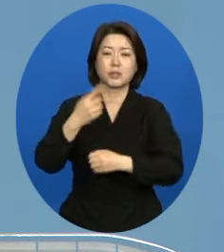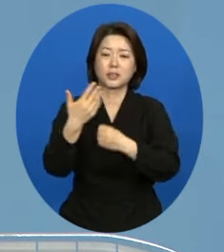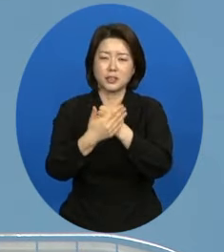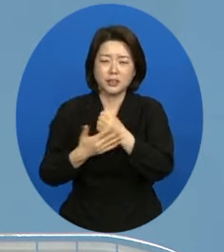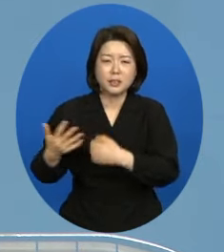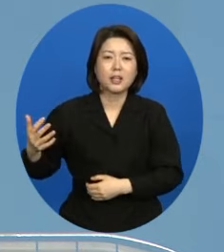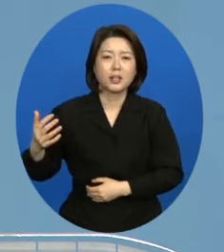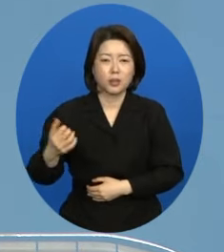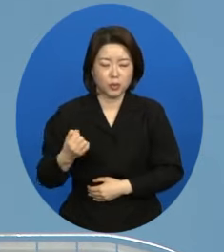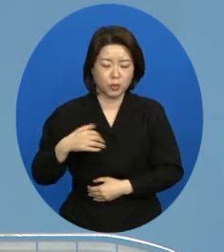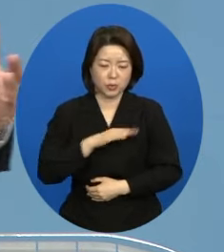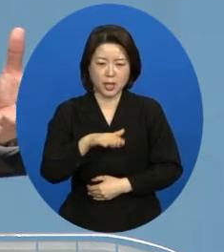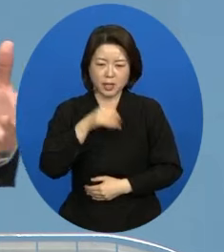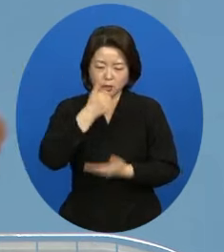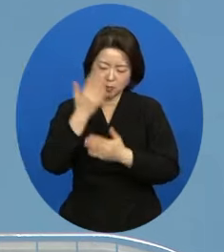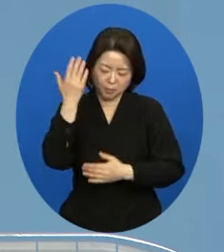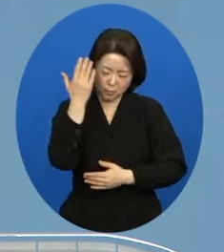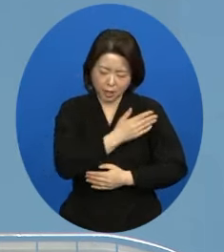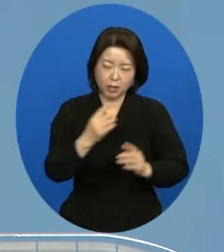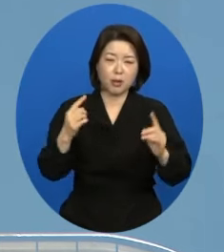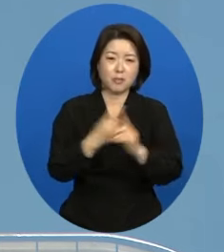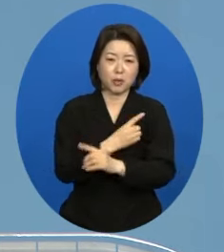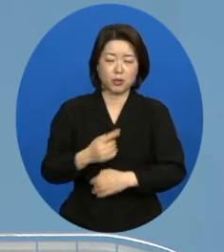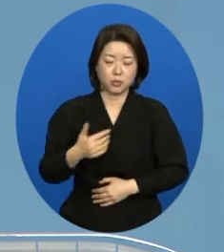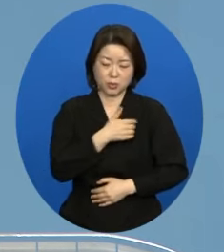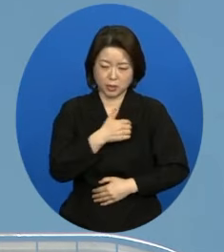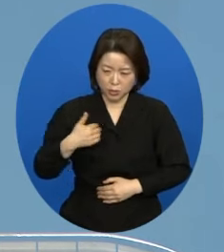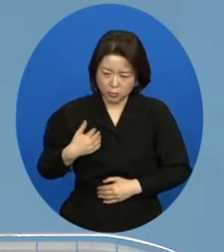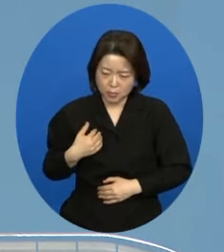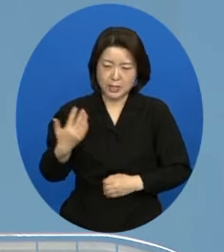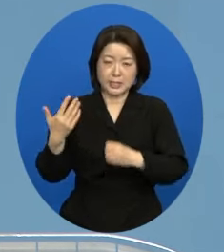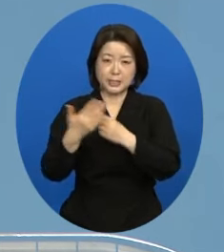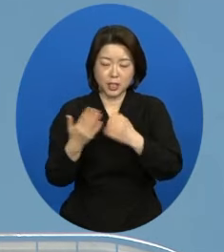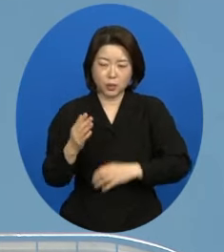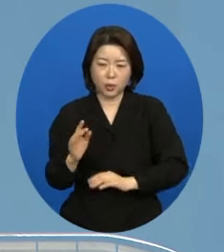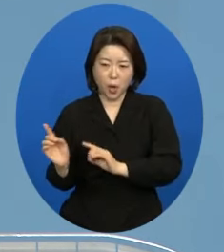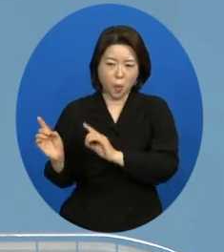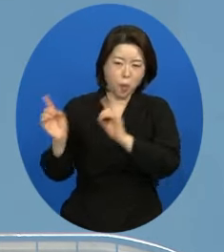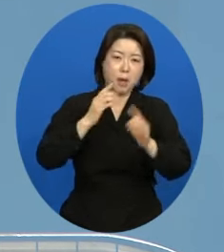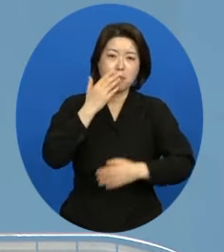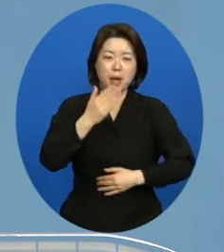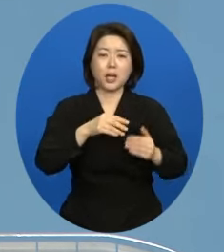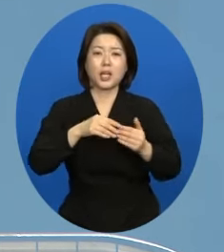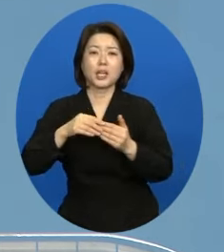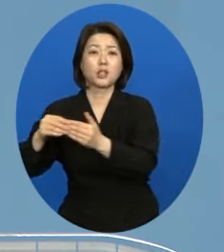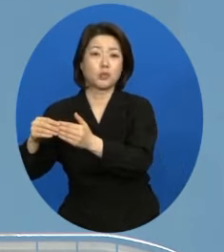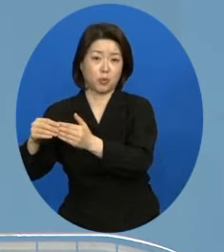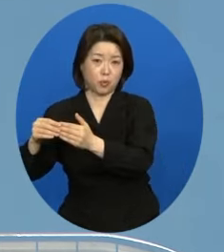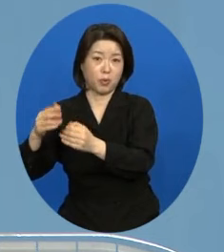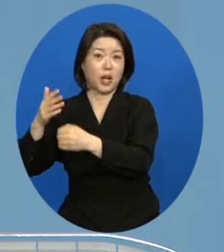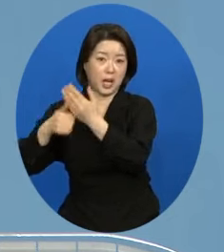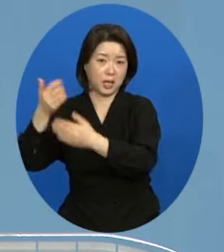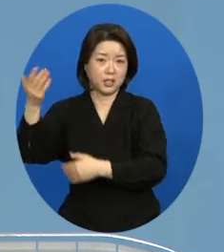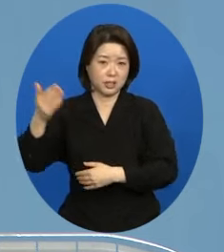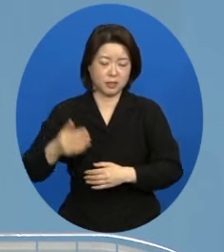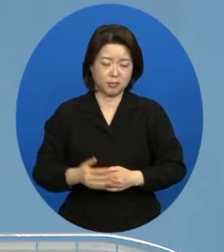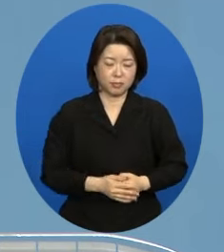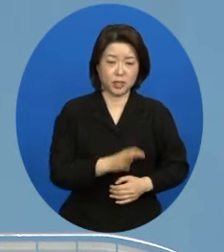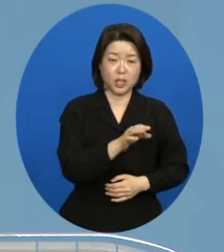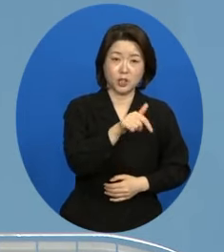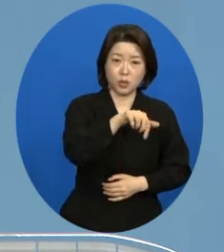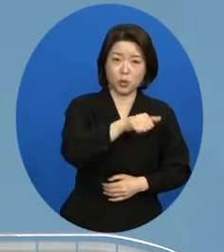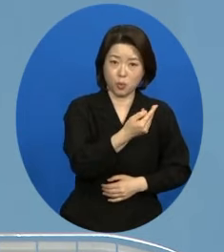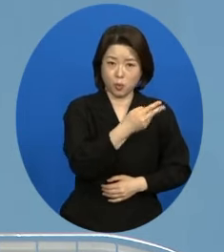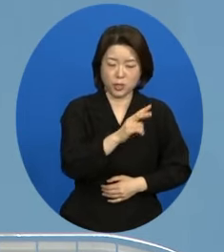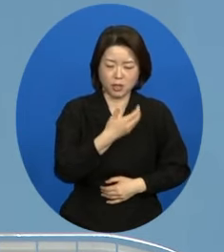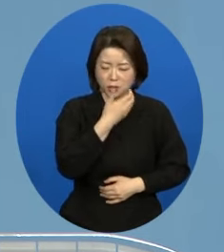우리를 덮어주시고 충만한 은혜로 우리가 회복할 수 있도록 인도해 주신다는 거예요이 여는 구과 치욕을 경험한